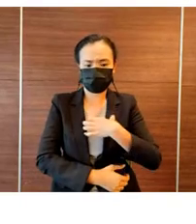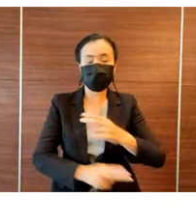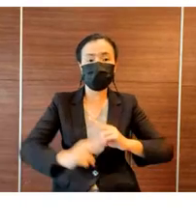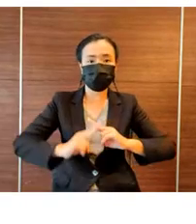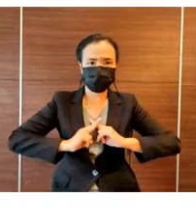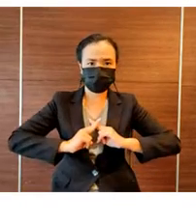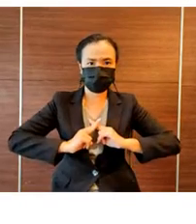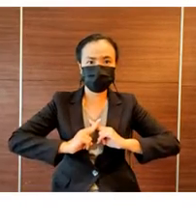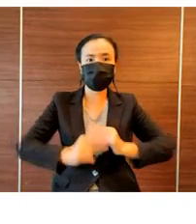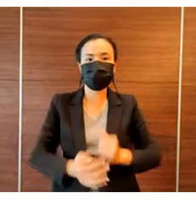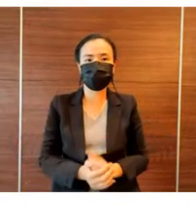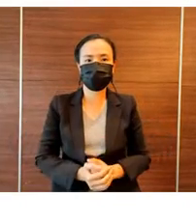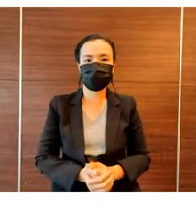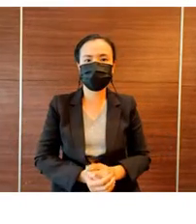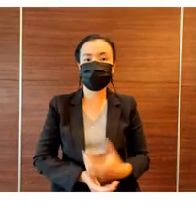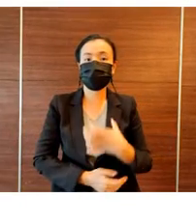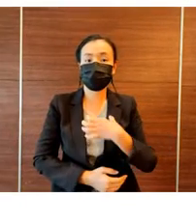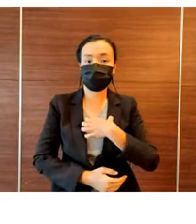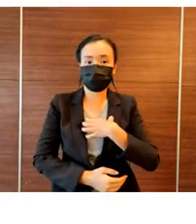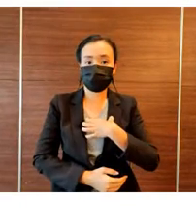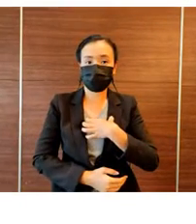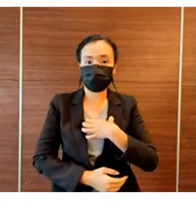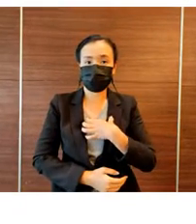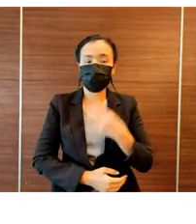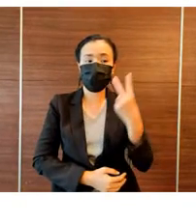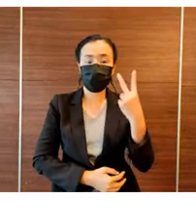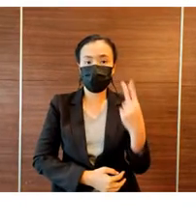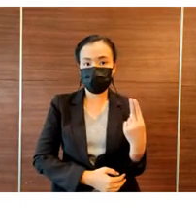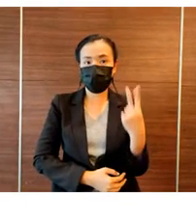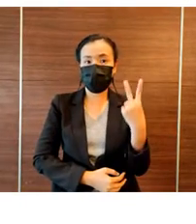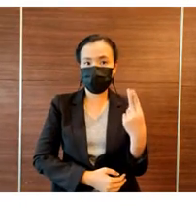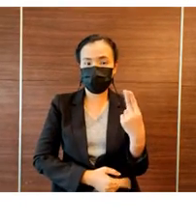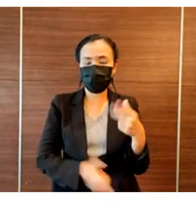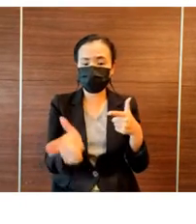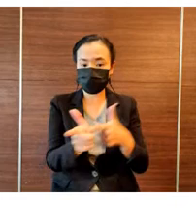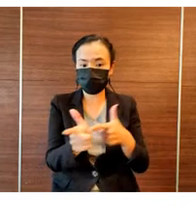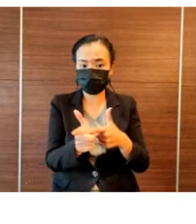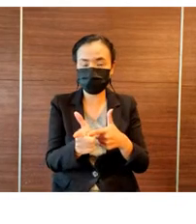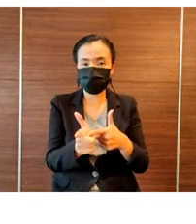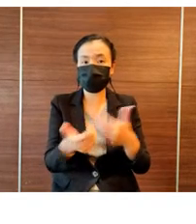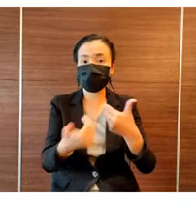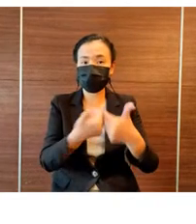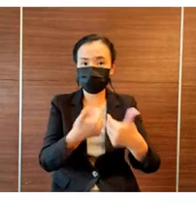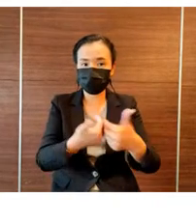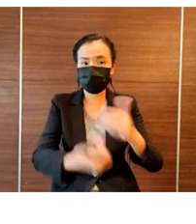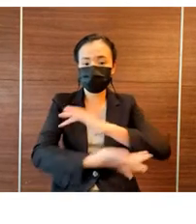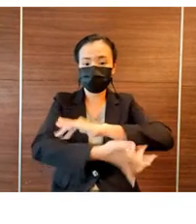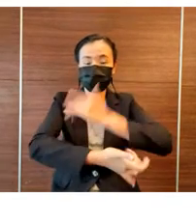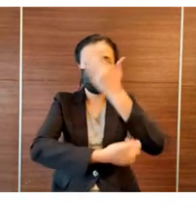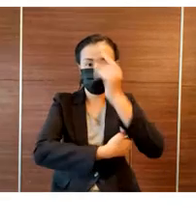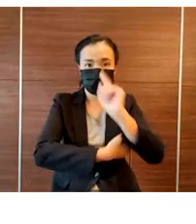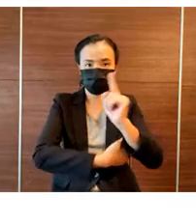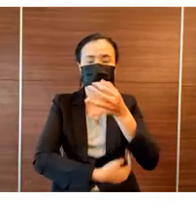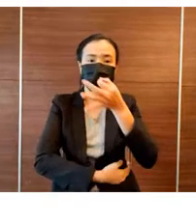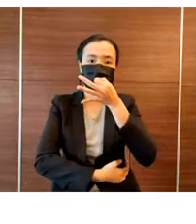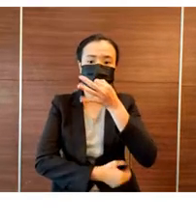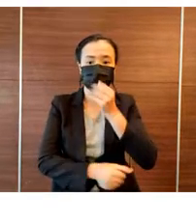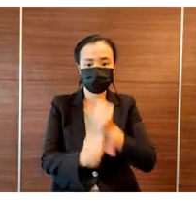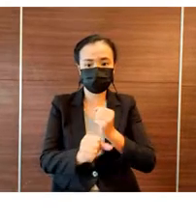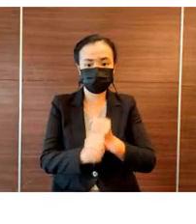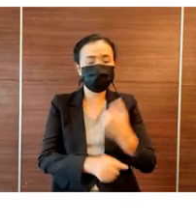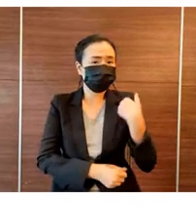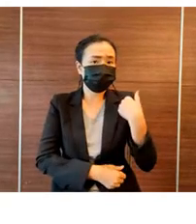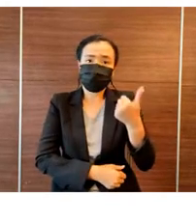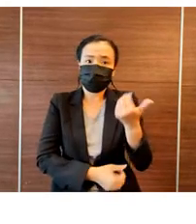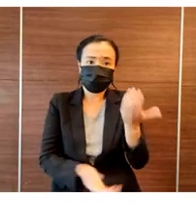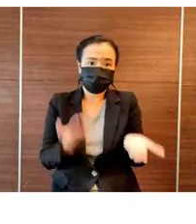องมันเป็นไปได้ที่เขาอยากจะใช้เพราะคู่ในขณะเดียวกันมันก็เป็นไปได้ที่เขาอยากจะใช้เพราะเป็นการประกอบอาชีพมันเป็นไป